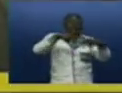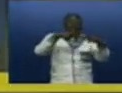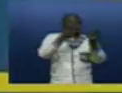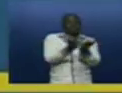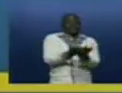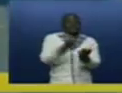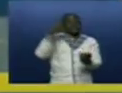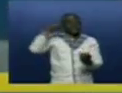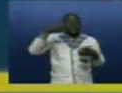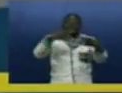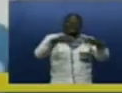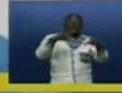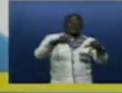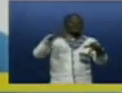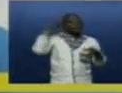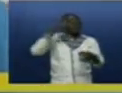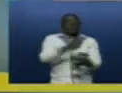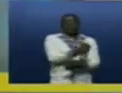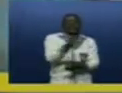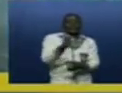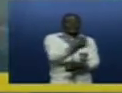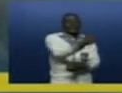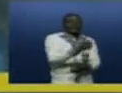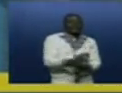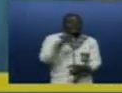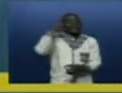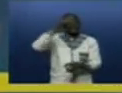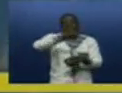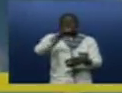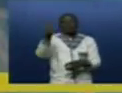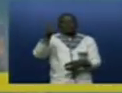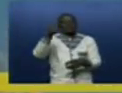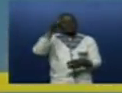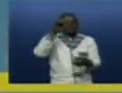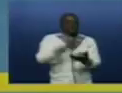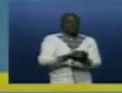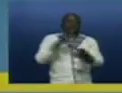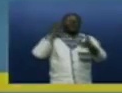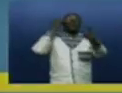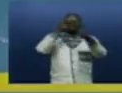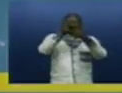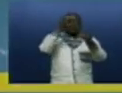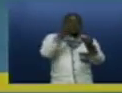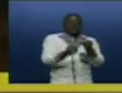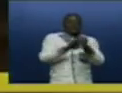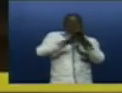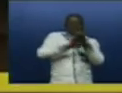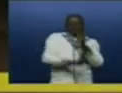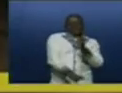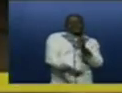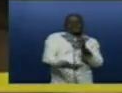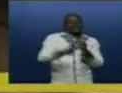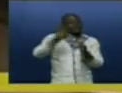sont désinsectisées, les réunions et manifestations interdites. L'objectif à terme est de faire baisser considérablement le taux